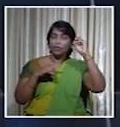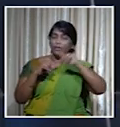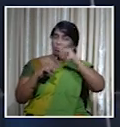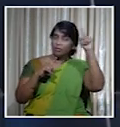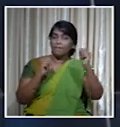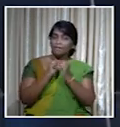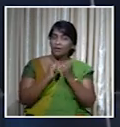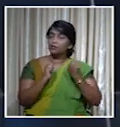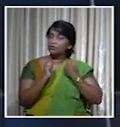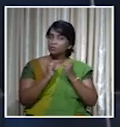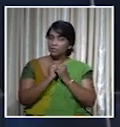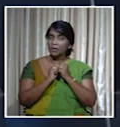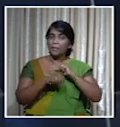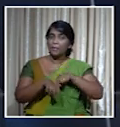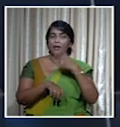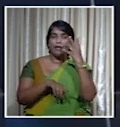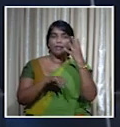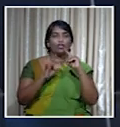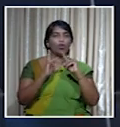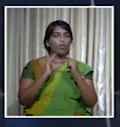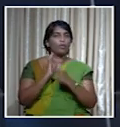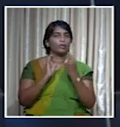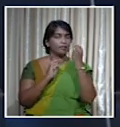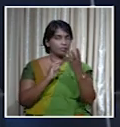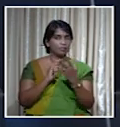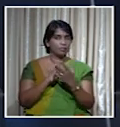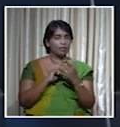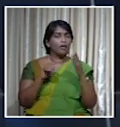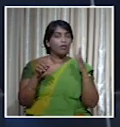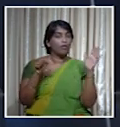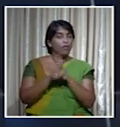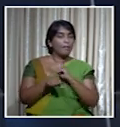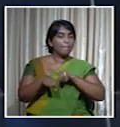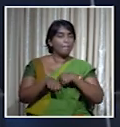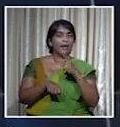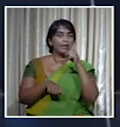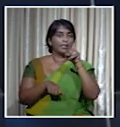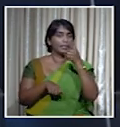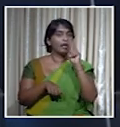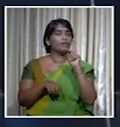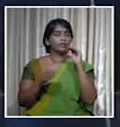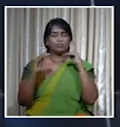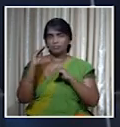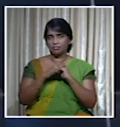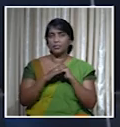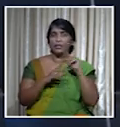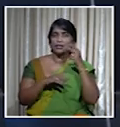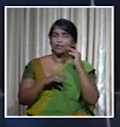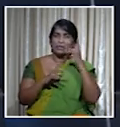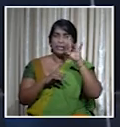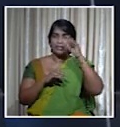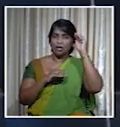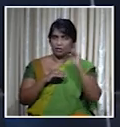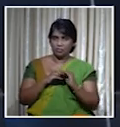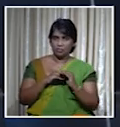වෙනකන් වෛද්‍යවරයෙක් වැඩ කරත් පැය 4 යෝටි දෙන්නේ ඒක ඒ උපරිම පැය 120ට සීමා කරලා තියෙන්නේ සමහර තැන් වල 120ත් නැහැ 100ට අඩු